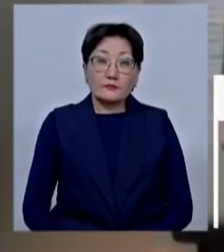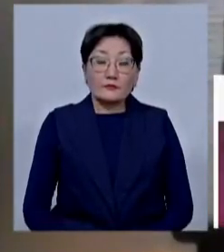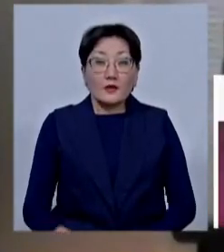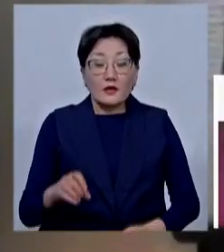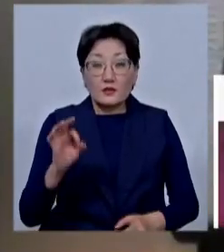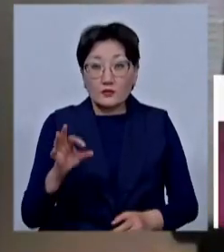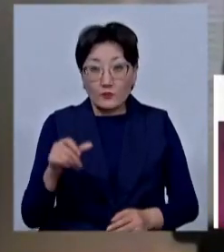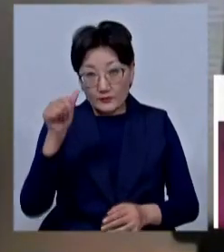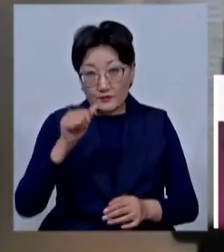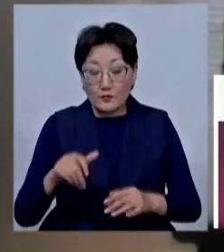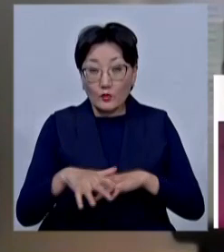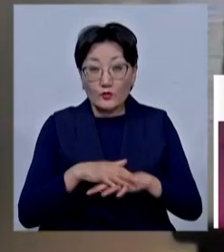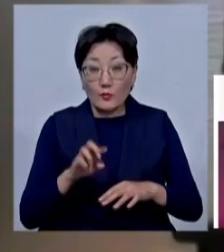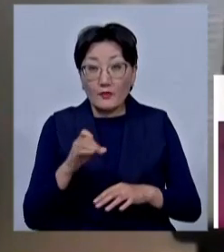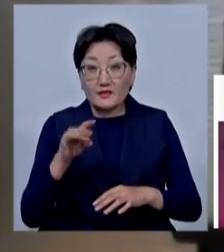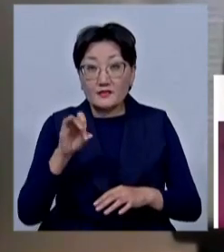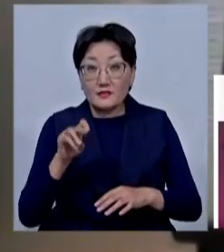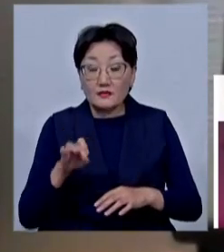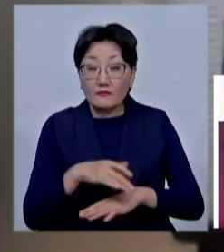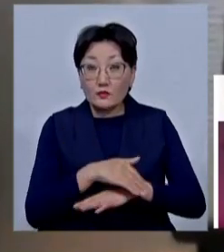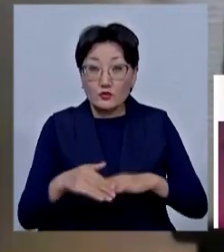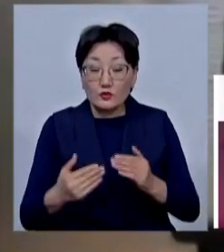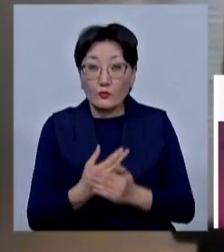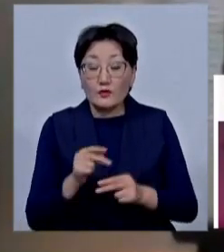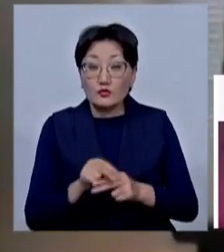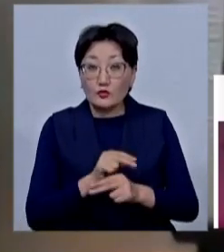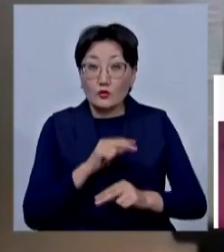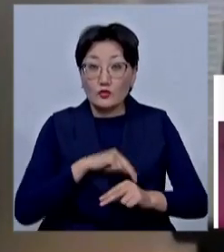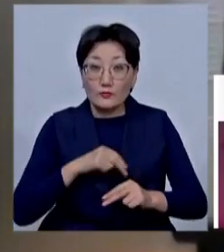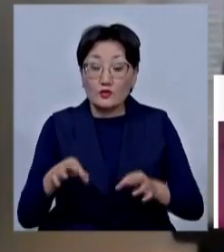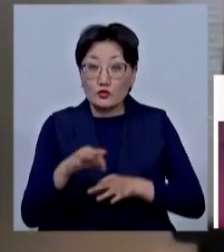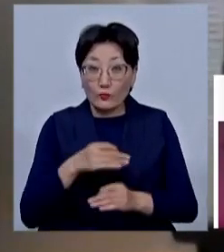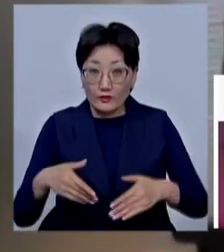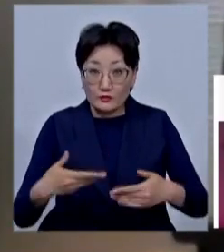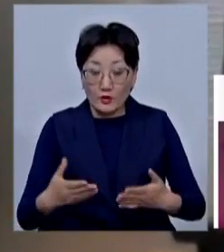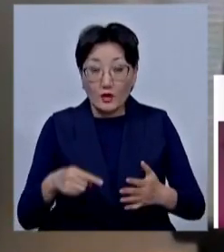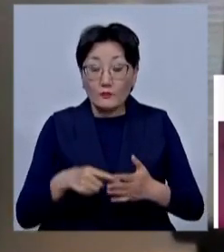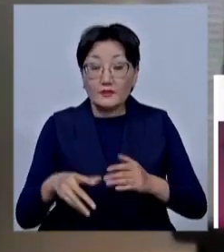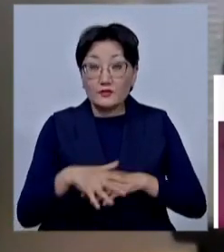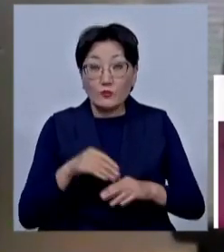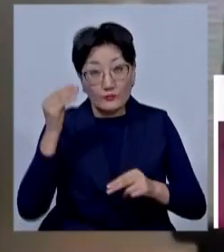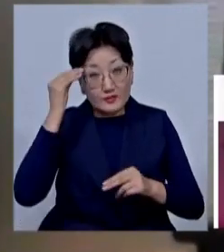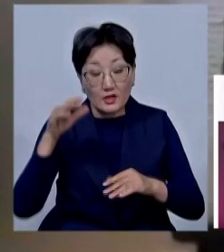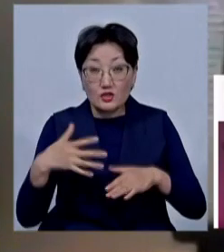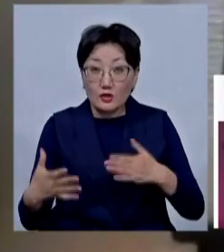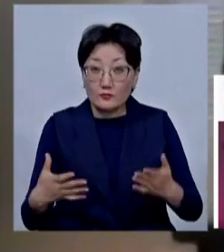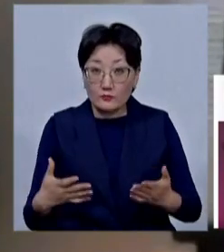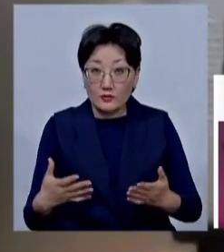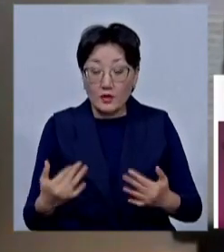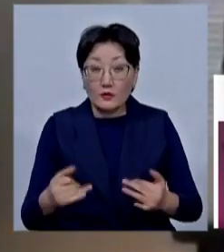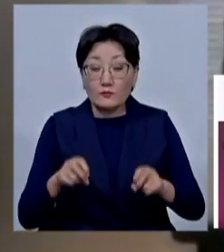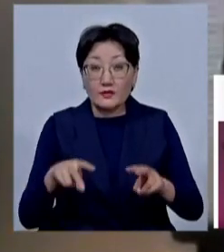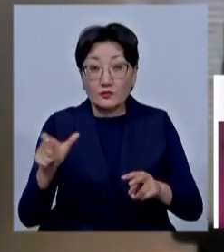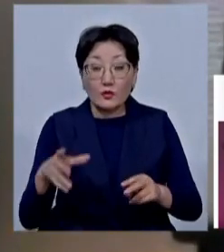Қазан айында жұртшылыққа Байсейітова көшесін қайта жөндеу жұмыстарының жобасы ұсынылған еді. Осы орайда қала тұрғындарының пікірі жан жаққа бөлінді. Қазір